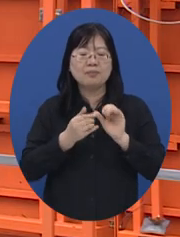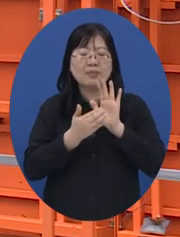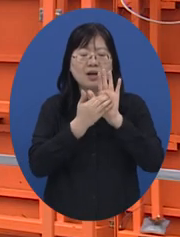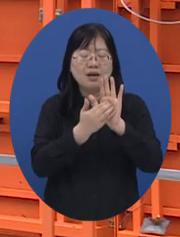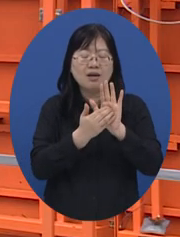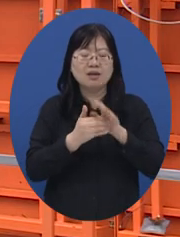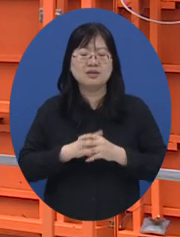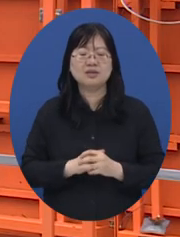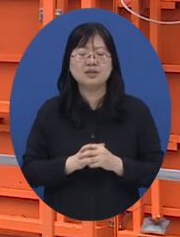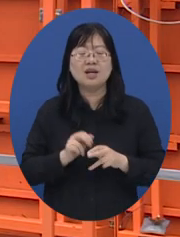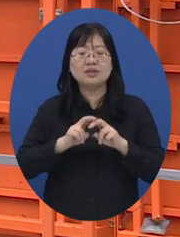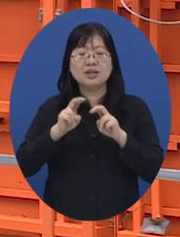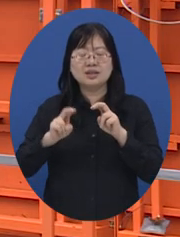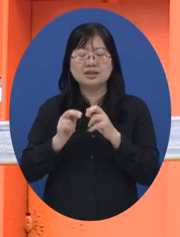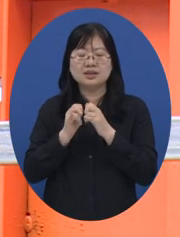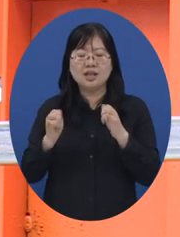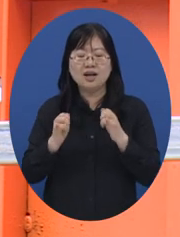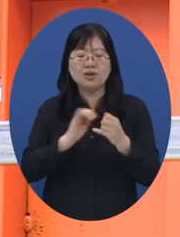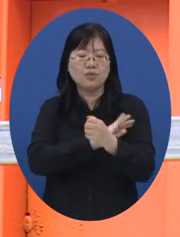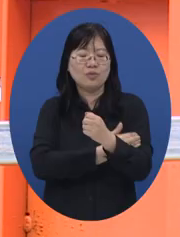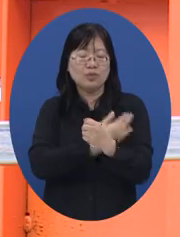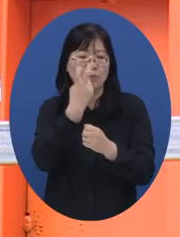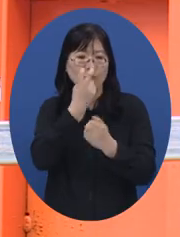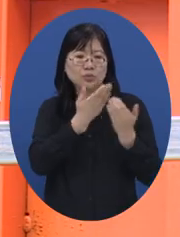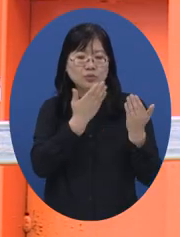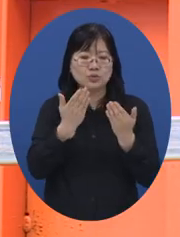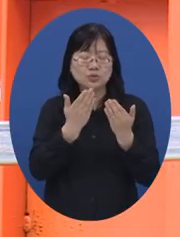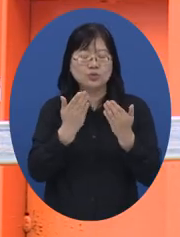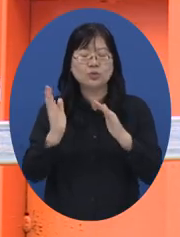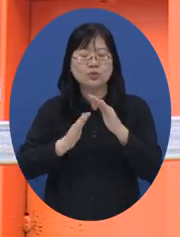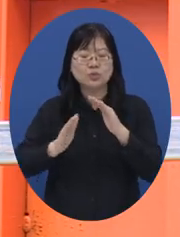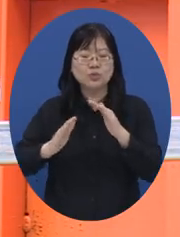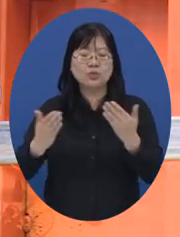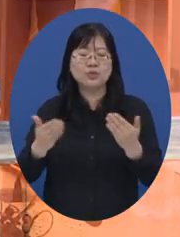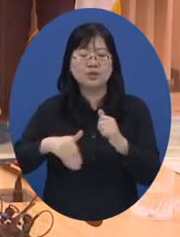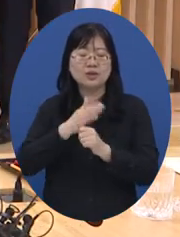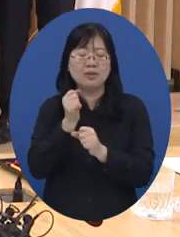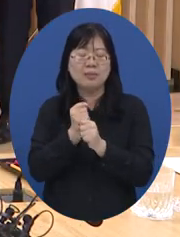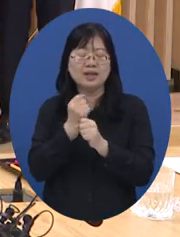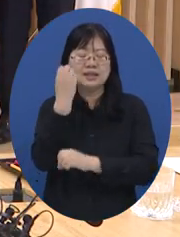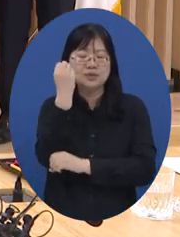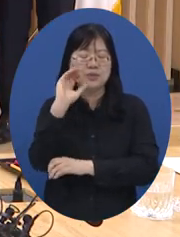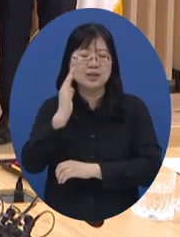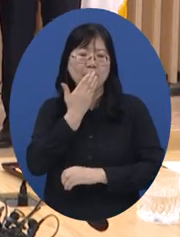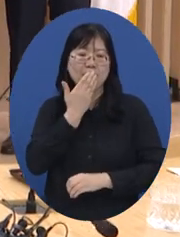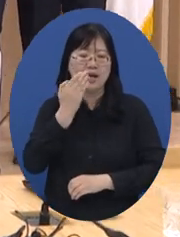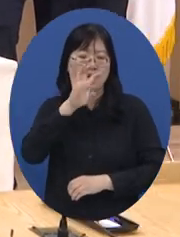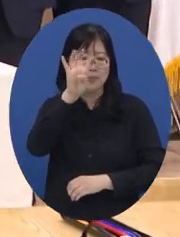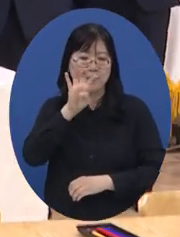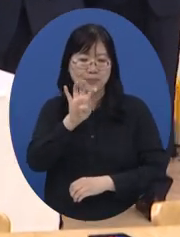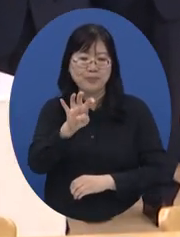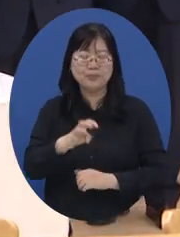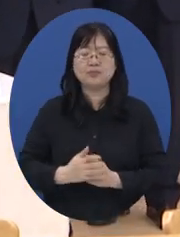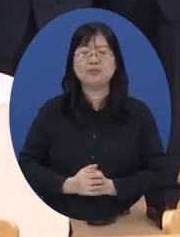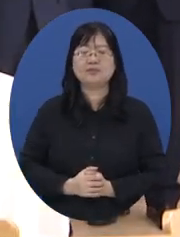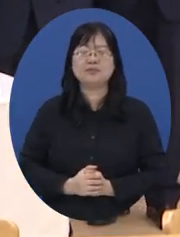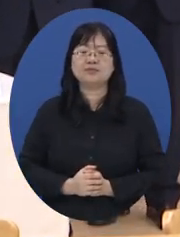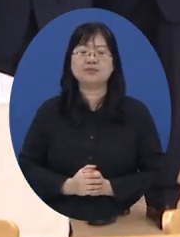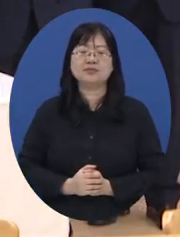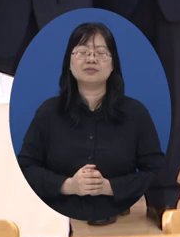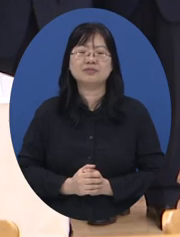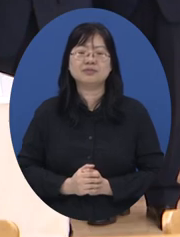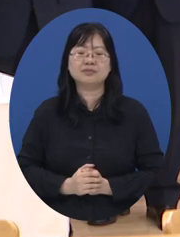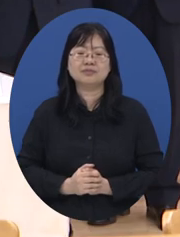권익 보호 등 공정한 노동 환경을 만드는 발판이 될지 주목됩니다. 경기 CCTV 최창순입니다.